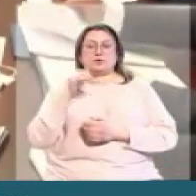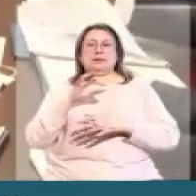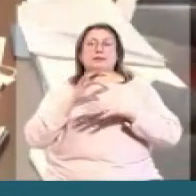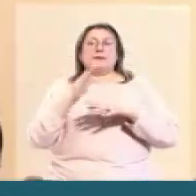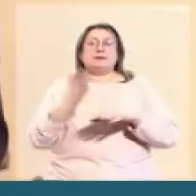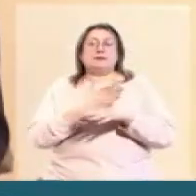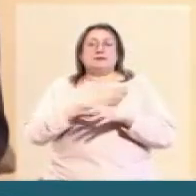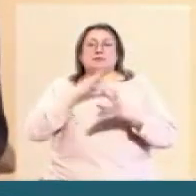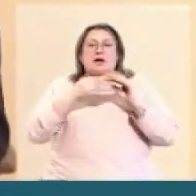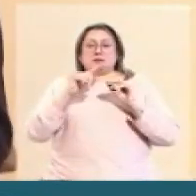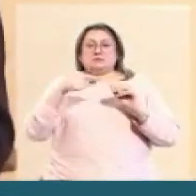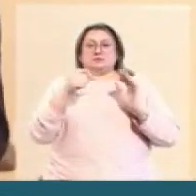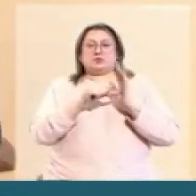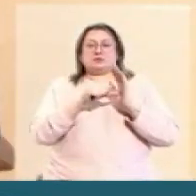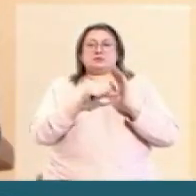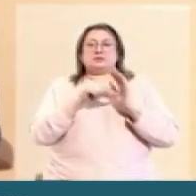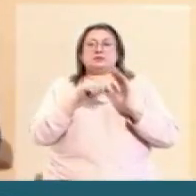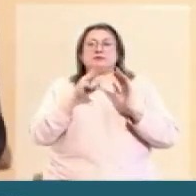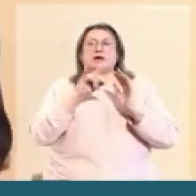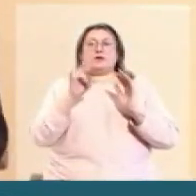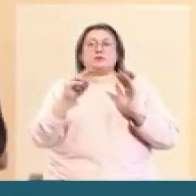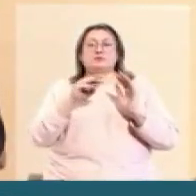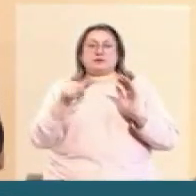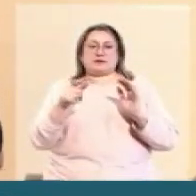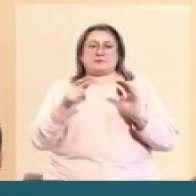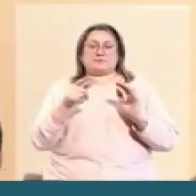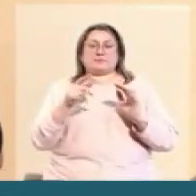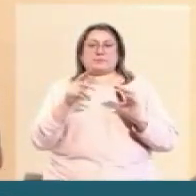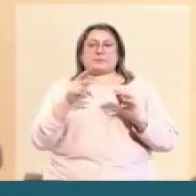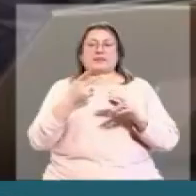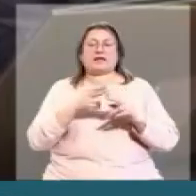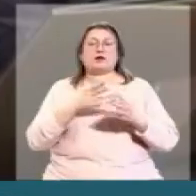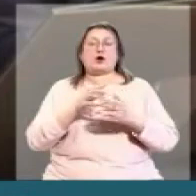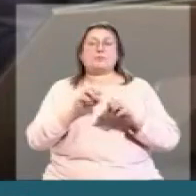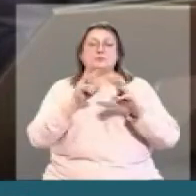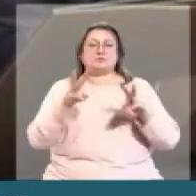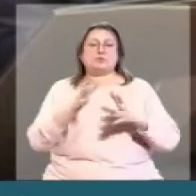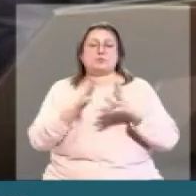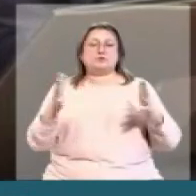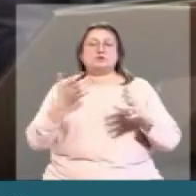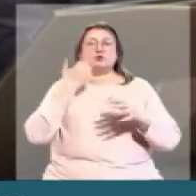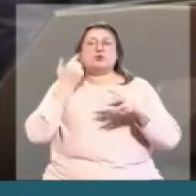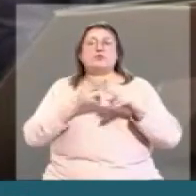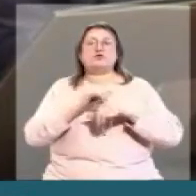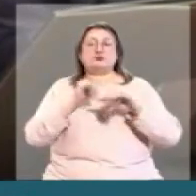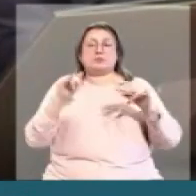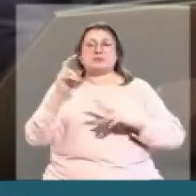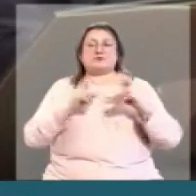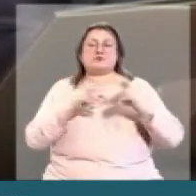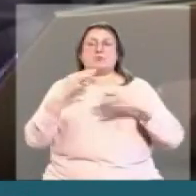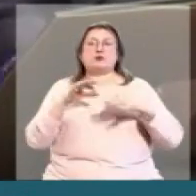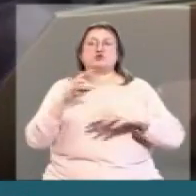произведено продукции на 1,6 триллионов тенге. Рост отрасли обеспечен в основном за счет увеличения